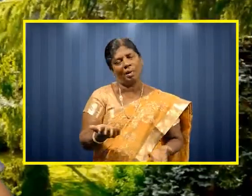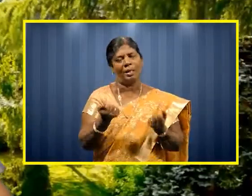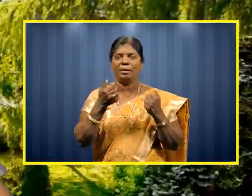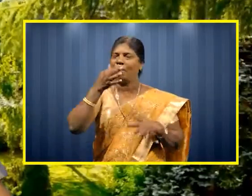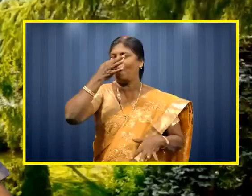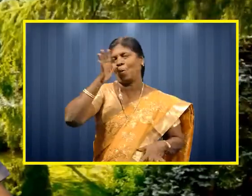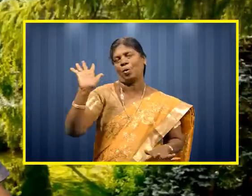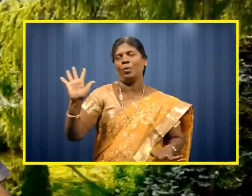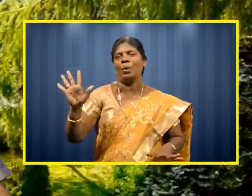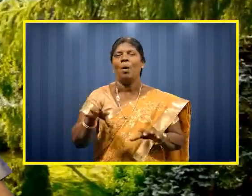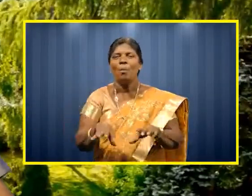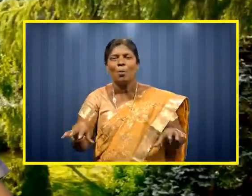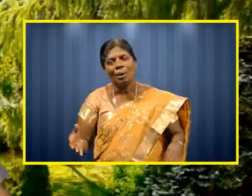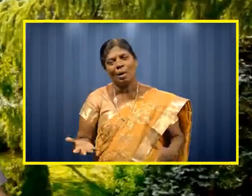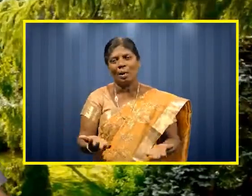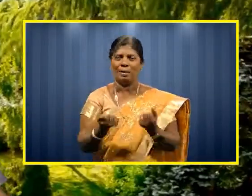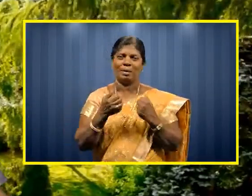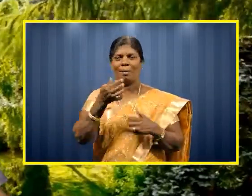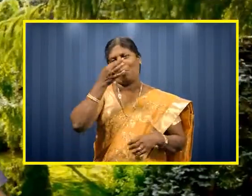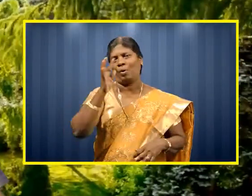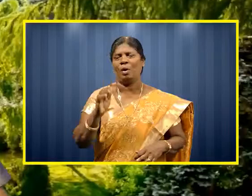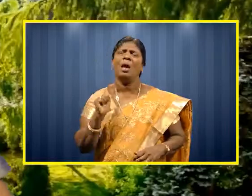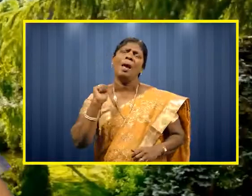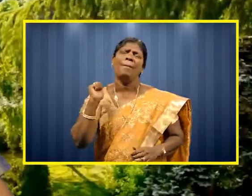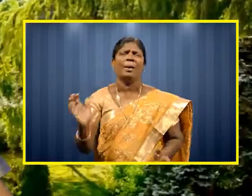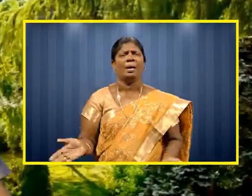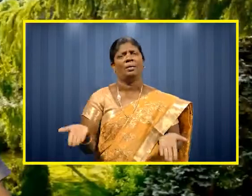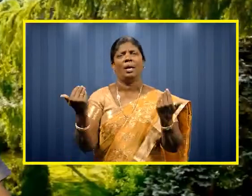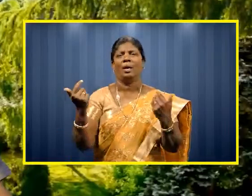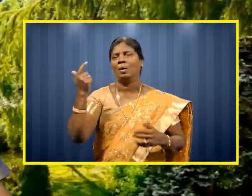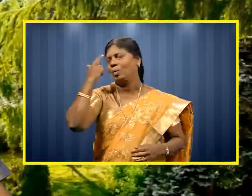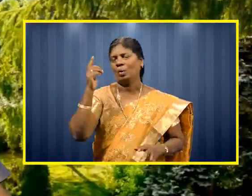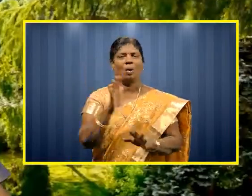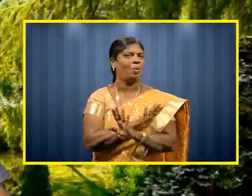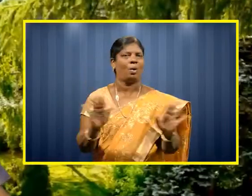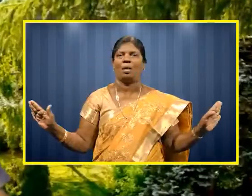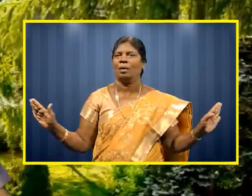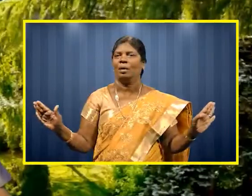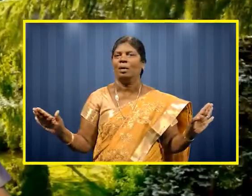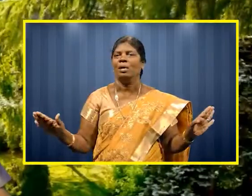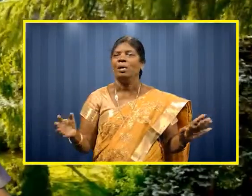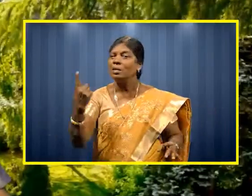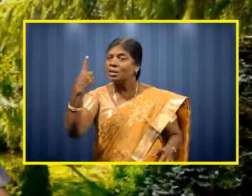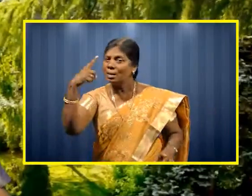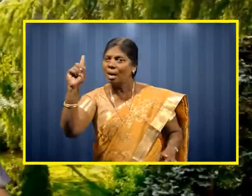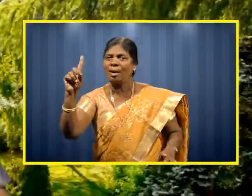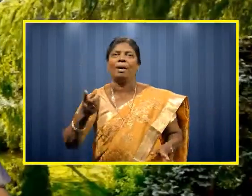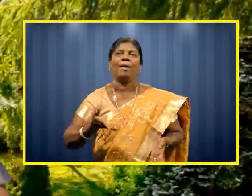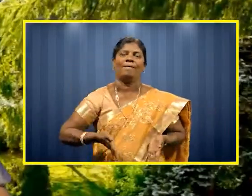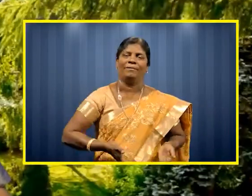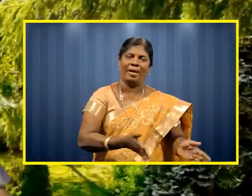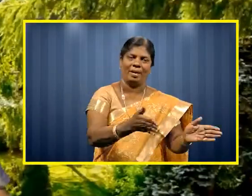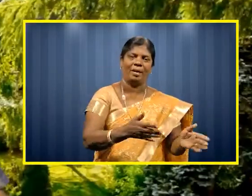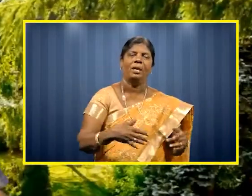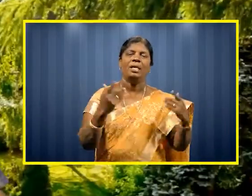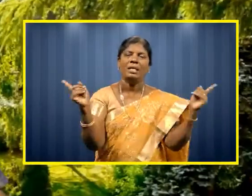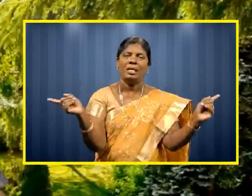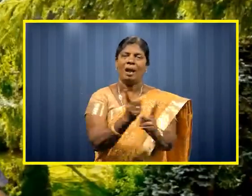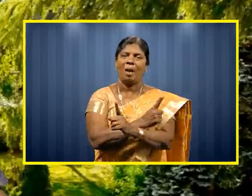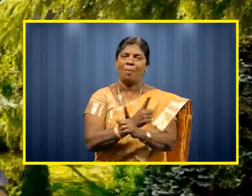பணம் கிடைத்தால் போதும், பொருள் கிடைத்தால் போதும், எப்படி கிடைச்சா என்ன யோசிக்கக்கூடாது. சரியான